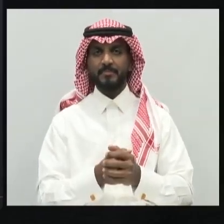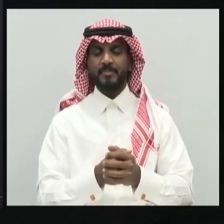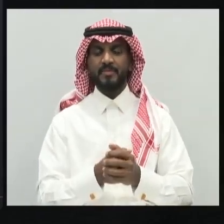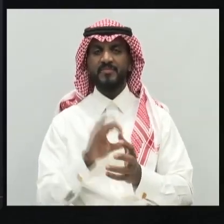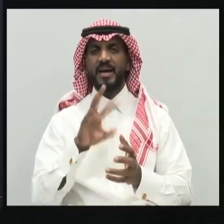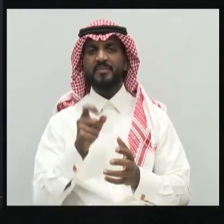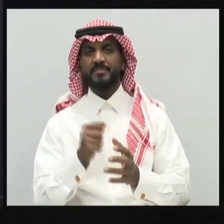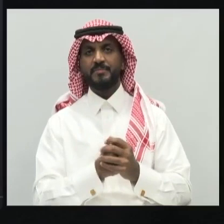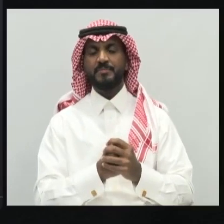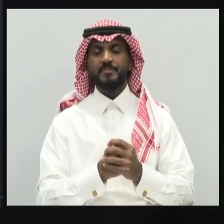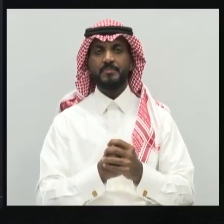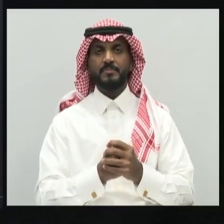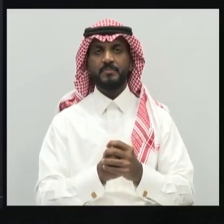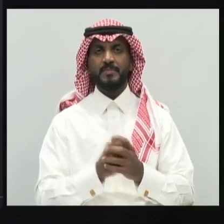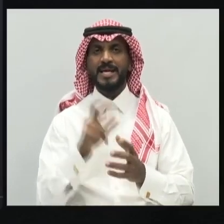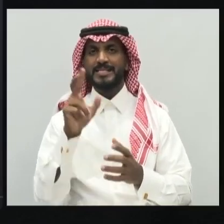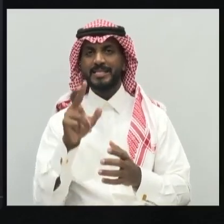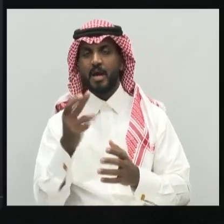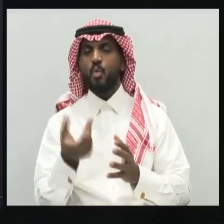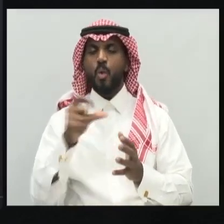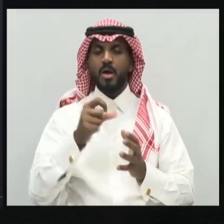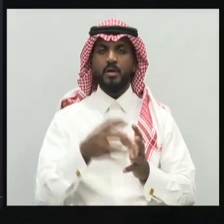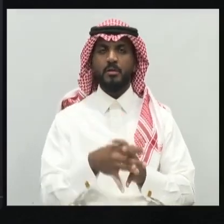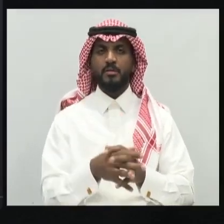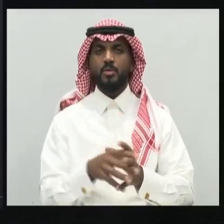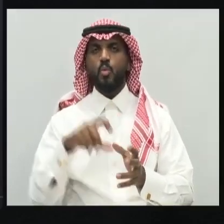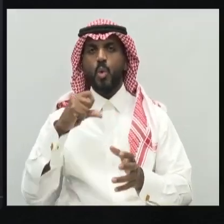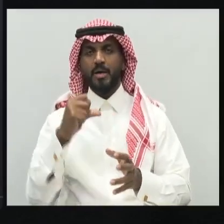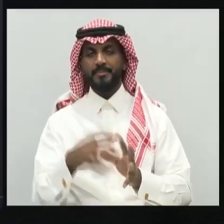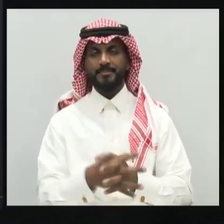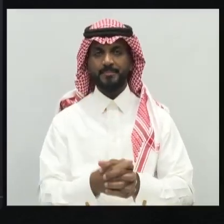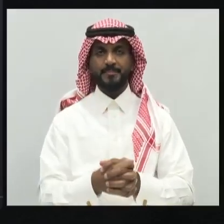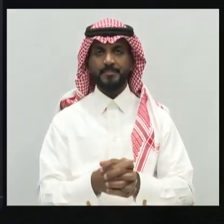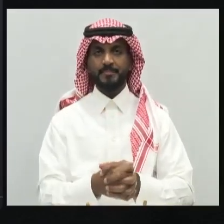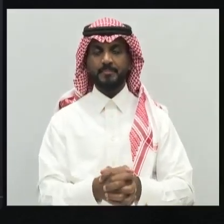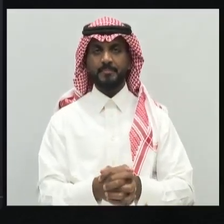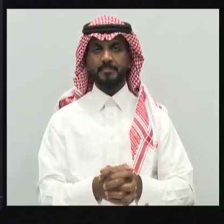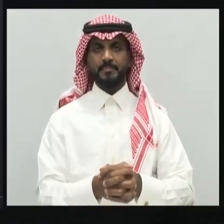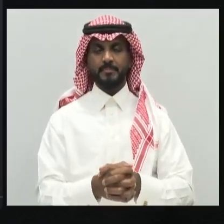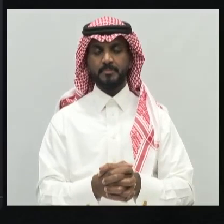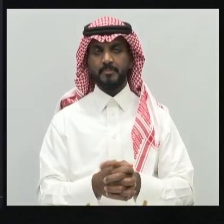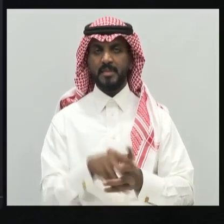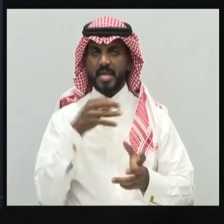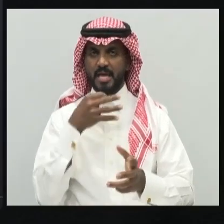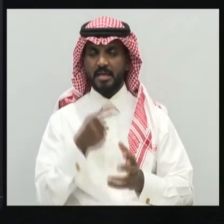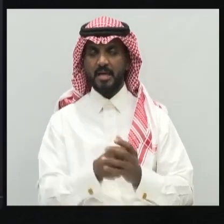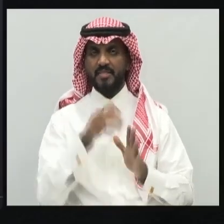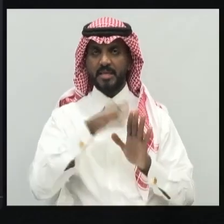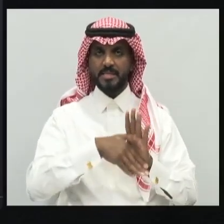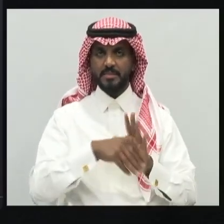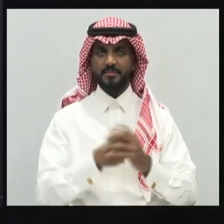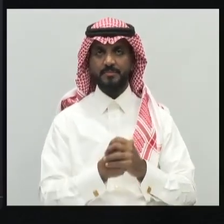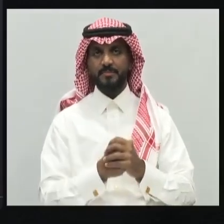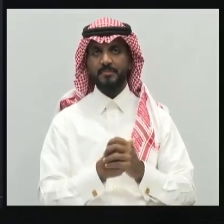حرف اجزاء وايضا حرف الواو نقرا هذا النص سويا